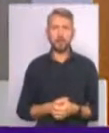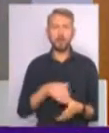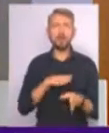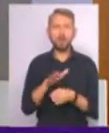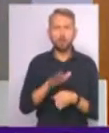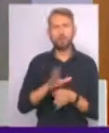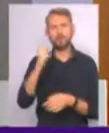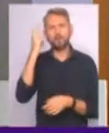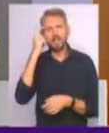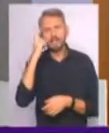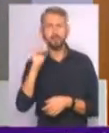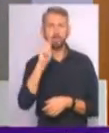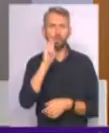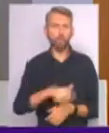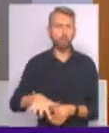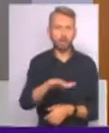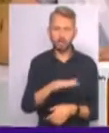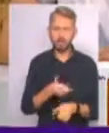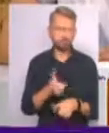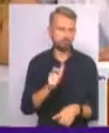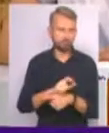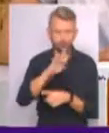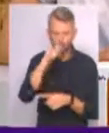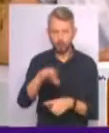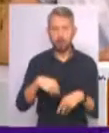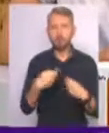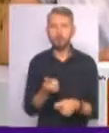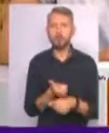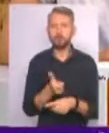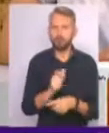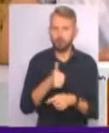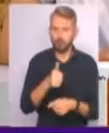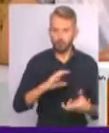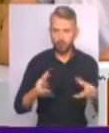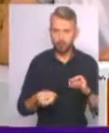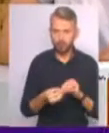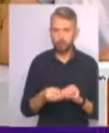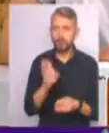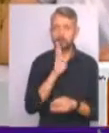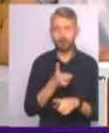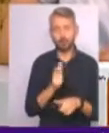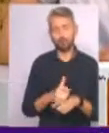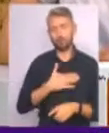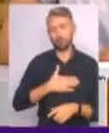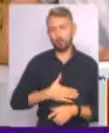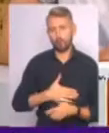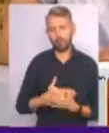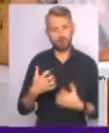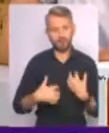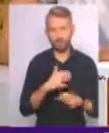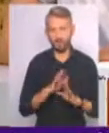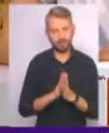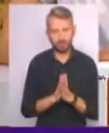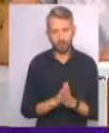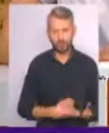Виконується в Києві і в Україні дуже широко і приносить дуже хороші результати. Жінки дуже задоволені. Не хвилюйтесь, будь